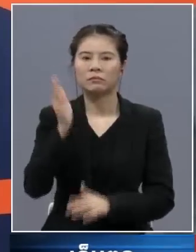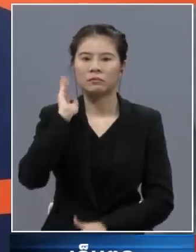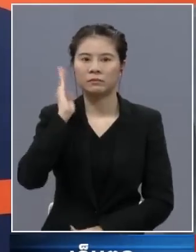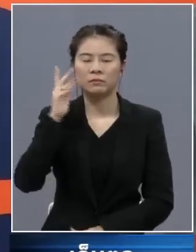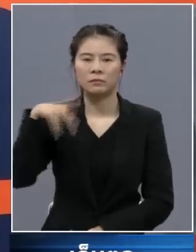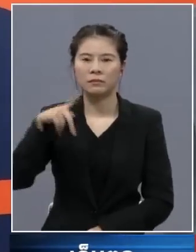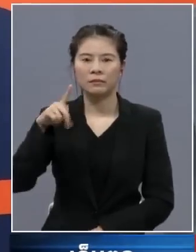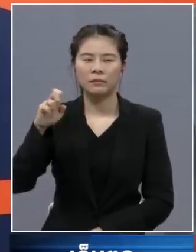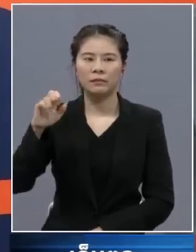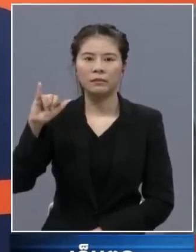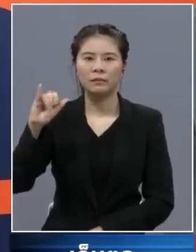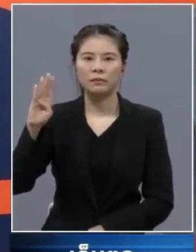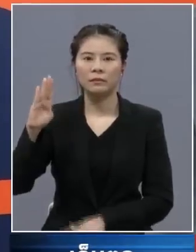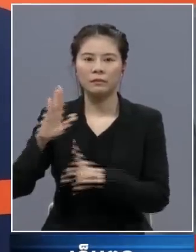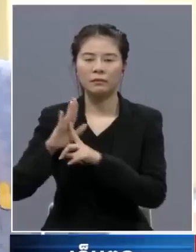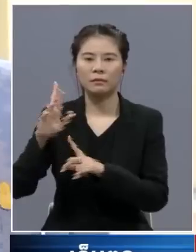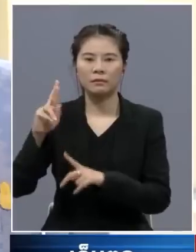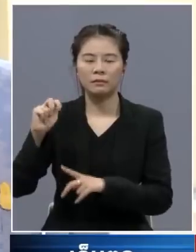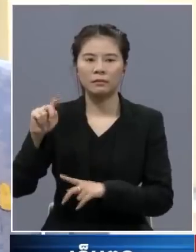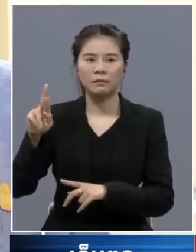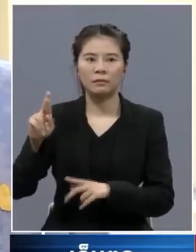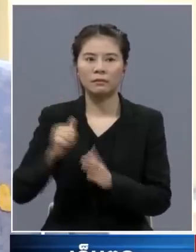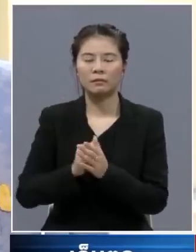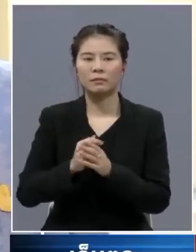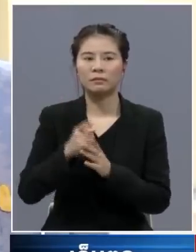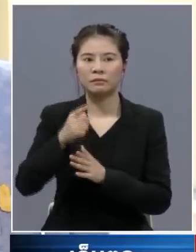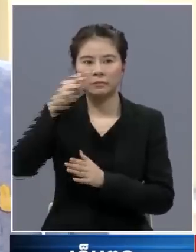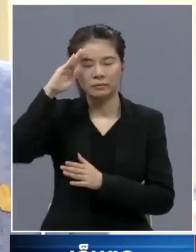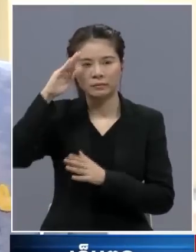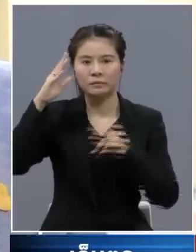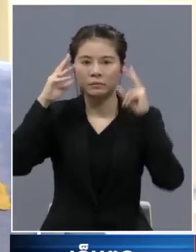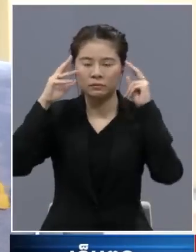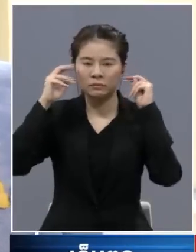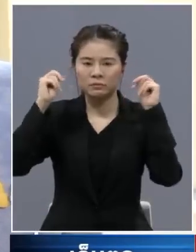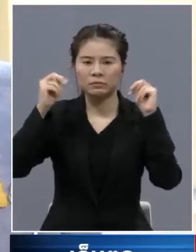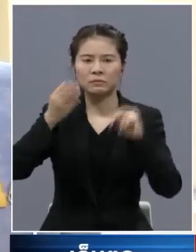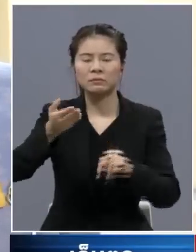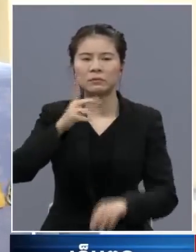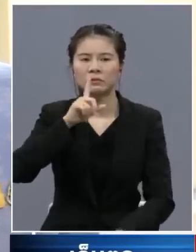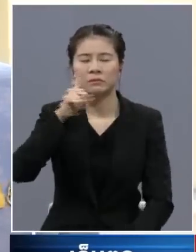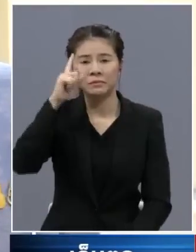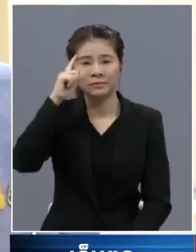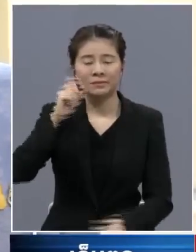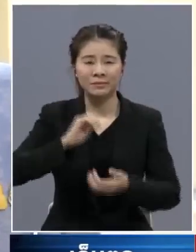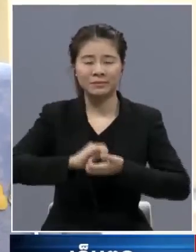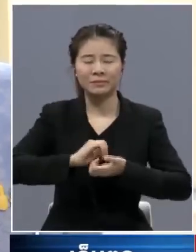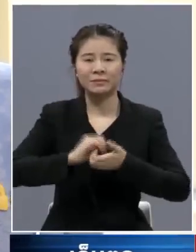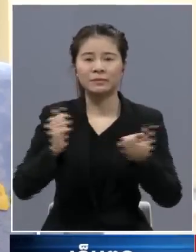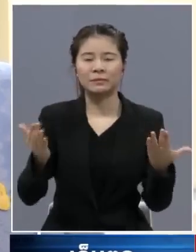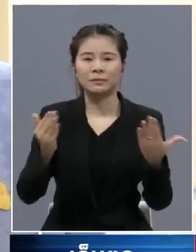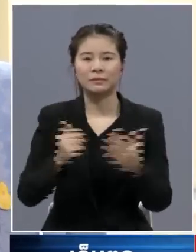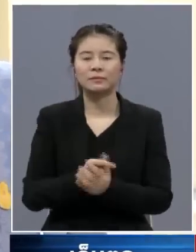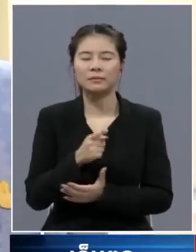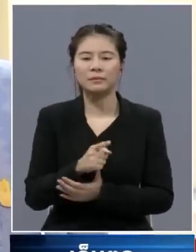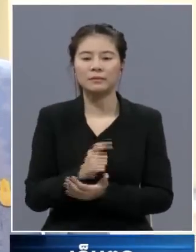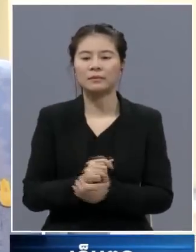ในขณะที่เมื่อวานพอเจอพลเอกประยุทธ์ก็ไปถามเหมือนกันว่า MOU เนี่ยมองยังไงพลเอกประยุทธ์ก็บอกว่าโฉมหน้าพรรคร่วมรัฐ